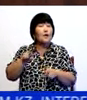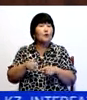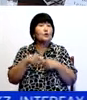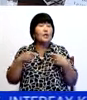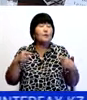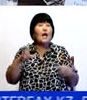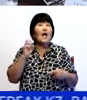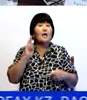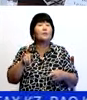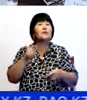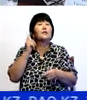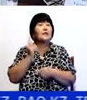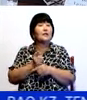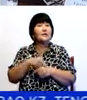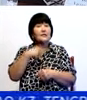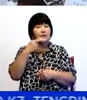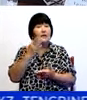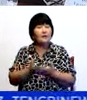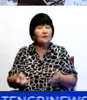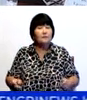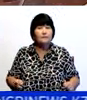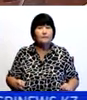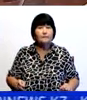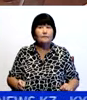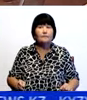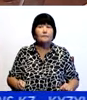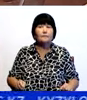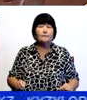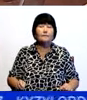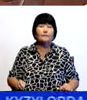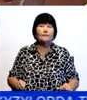бірқатар әкімдерді сынға алды. Айнұр Тұңғышбаева, Талғат Әлменов, Төрехан Қожахметов, Қызылорда телеарна.